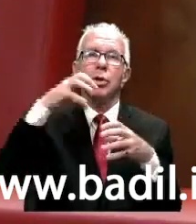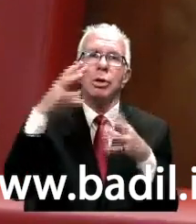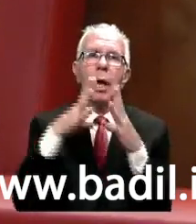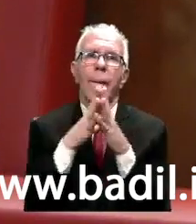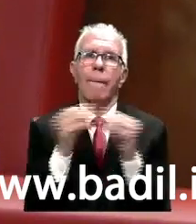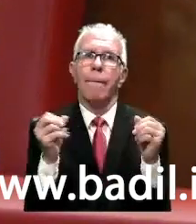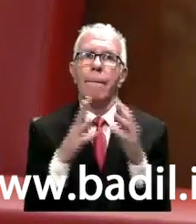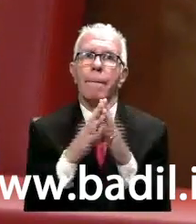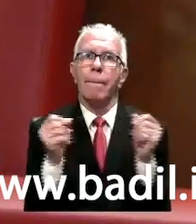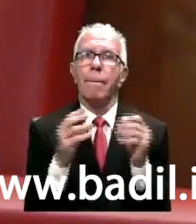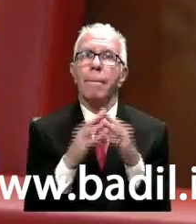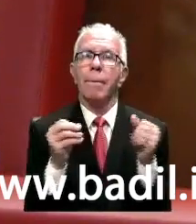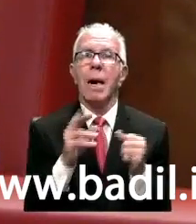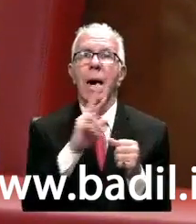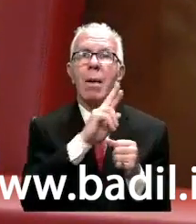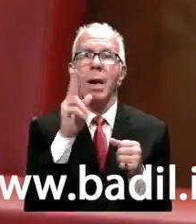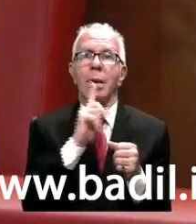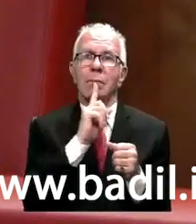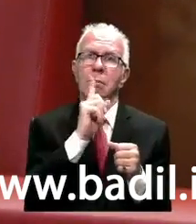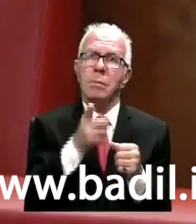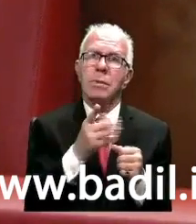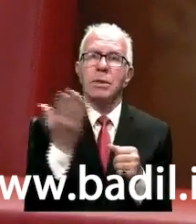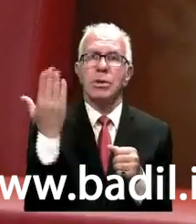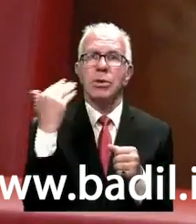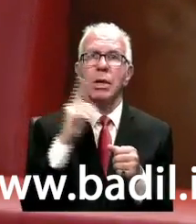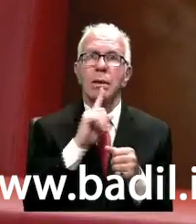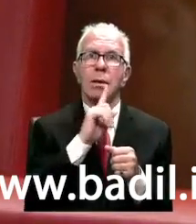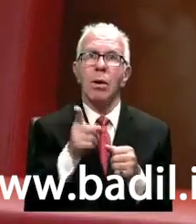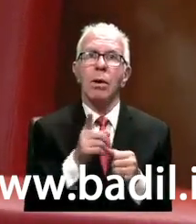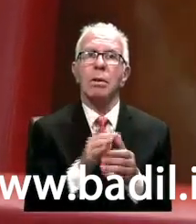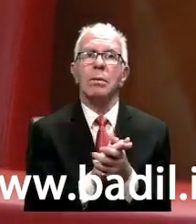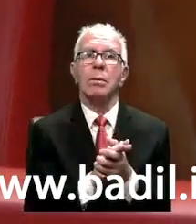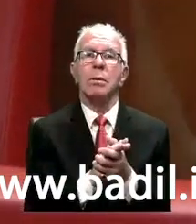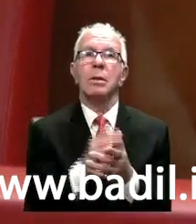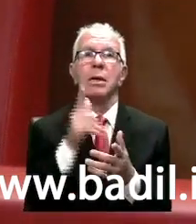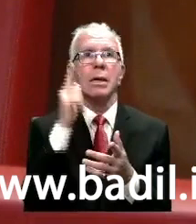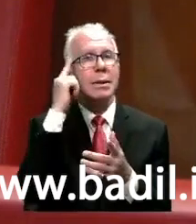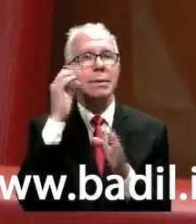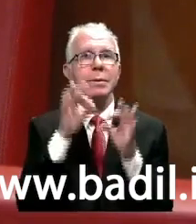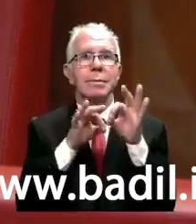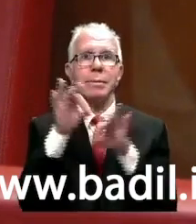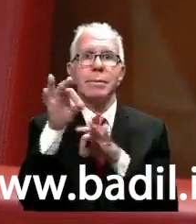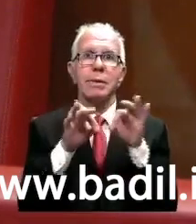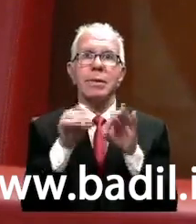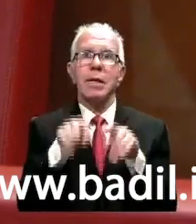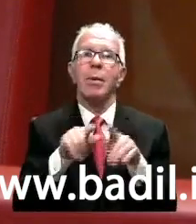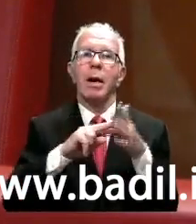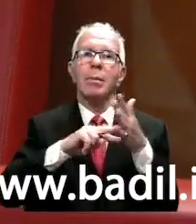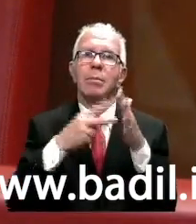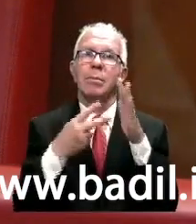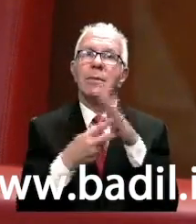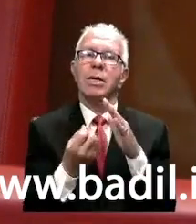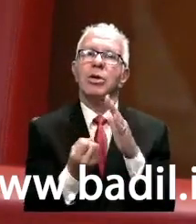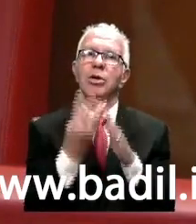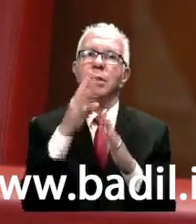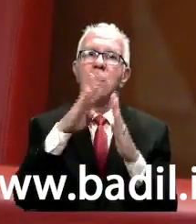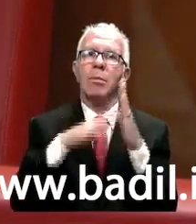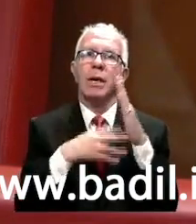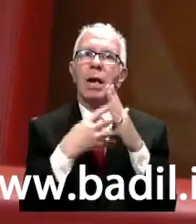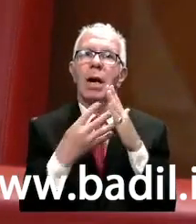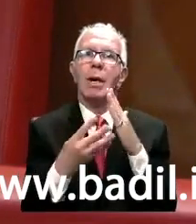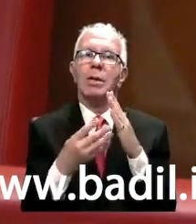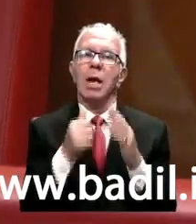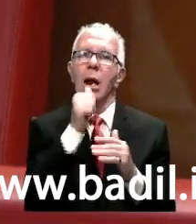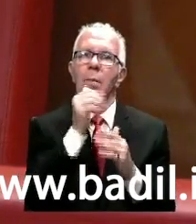وتنفيذا للتوجيهات الملكيه الساميه تم اجراء تعديلات على البرنامج الوطني للتسويد